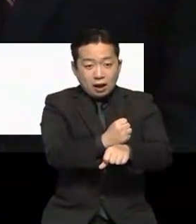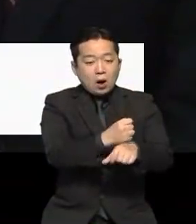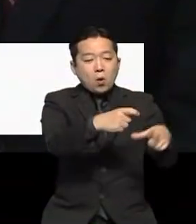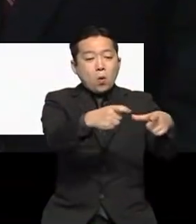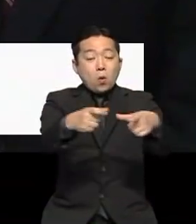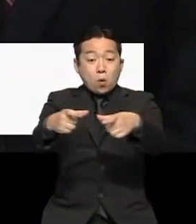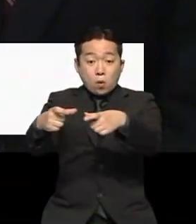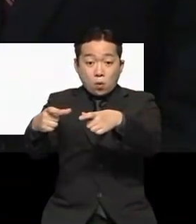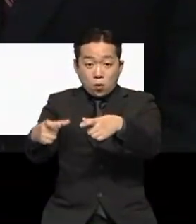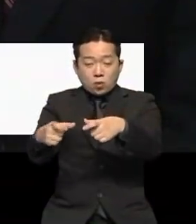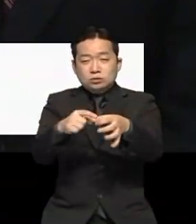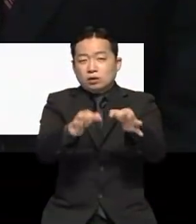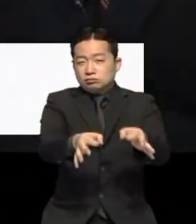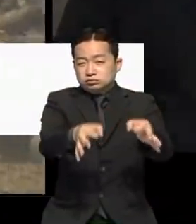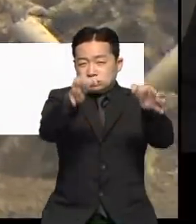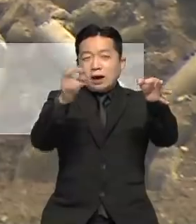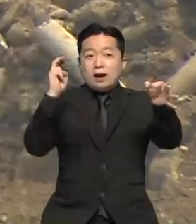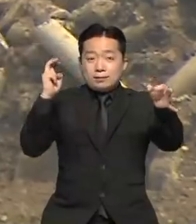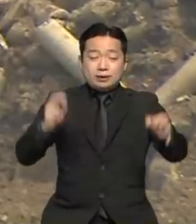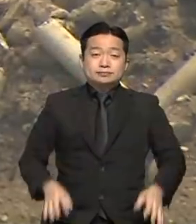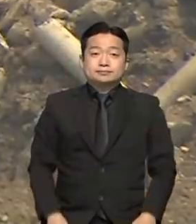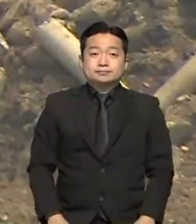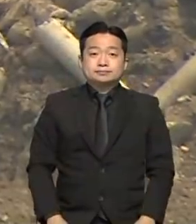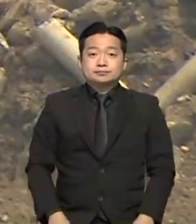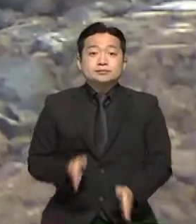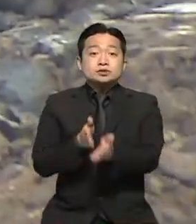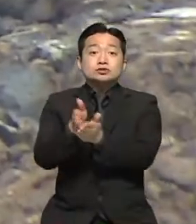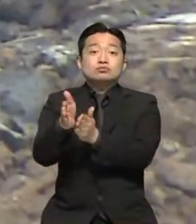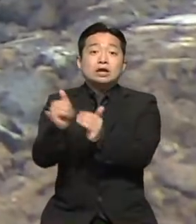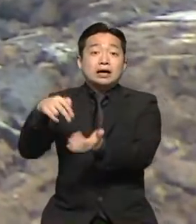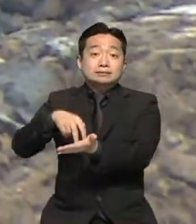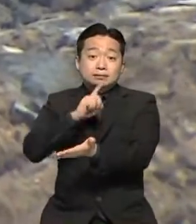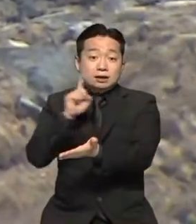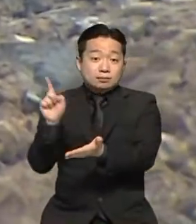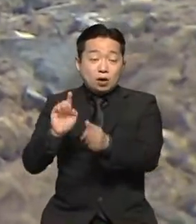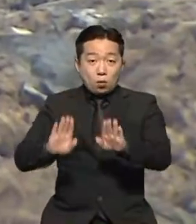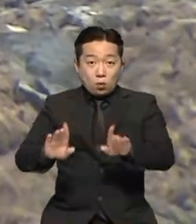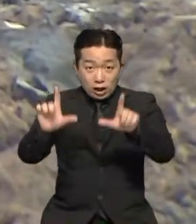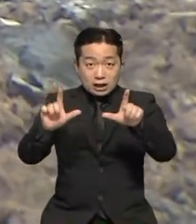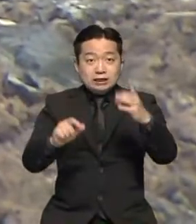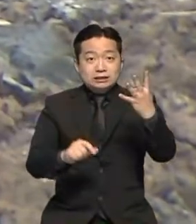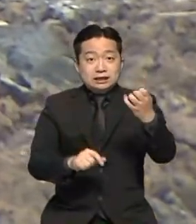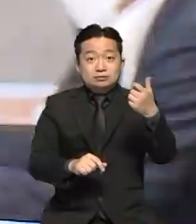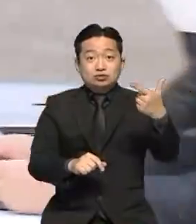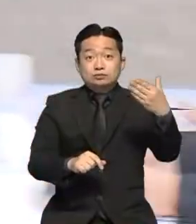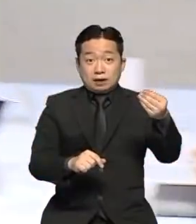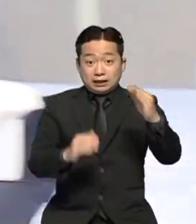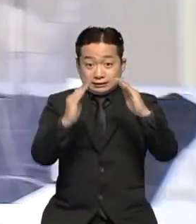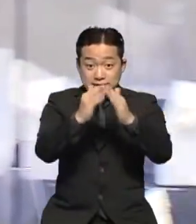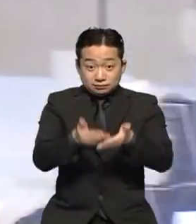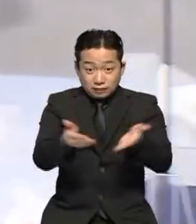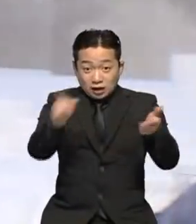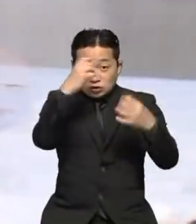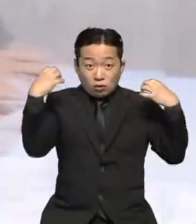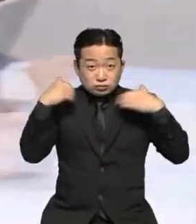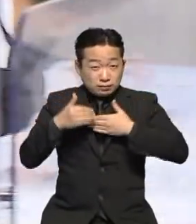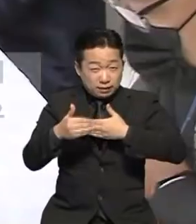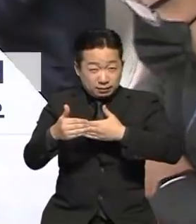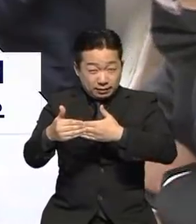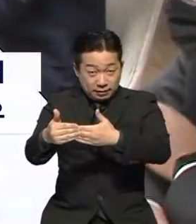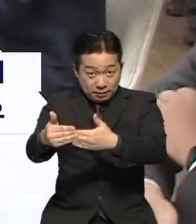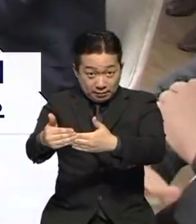단지가 상승할 것으로 보고 있습니다. 전문가들은 올해 46만 가구를 공급한다는 정부 계획이 차질 없이